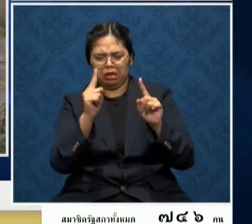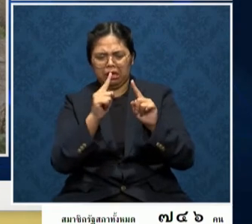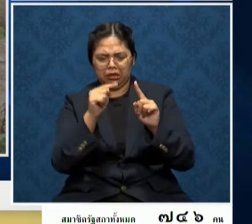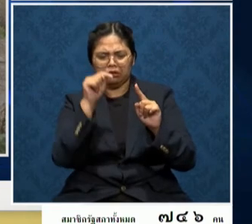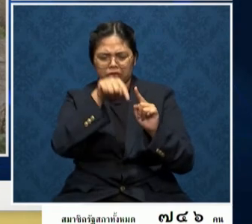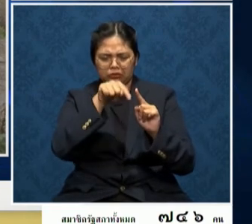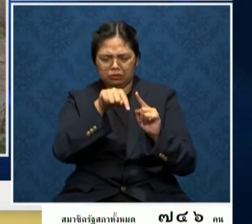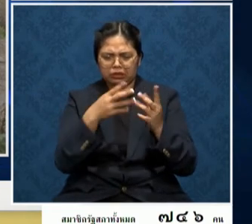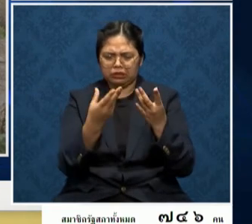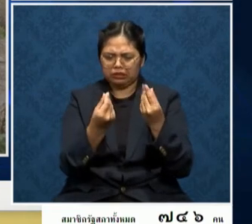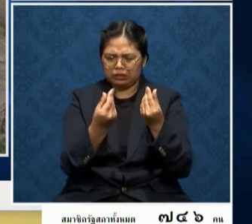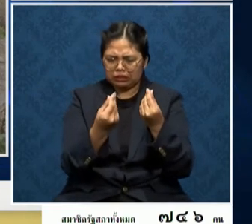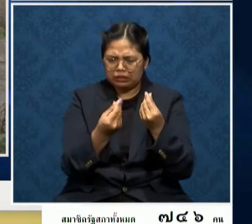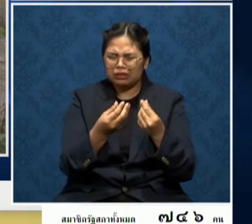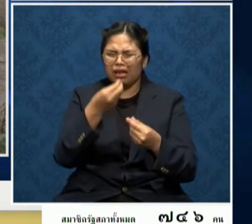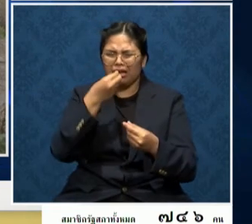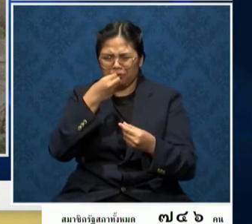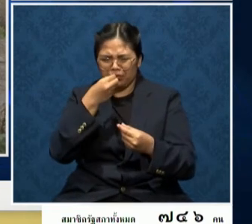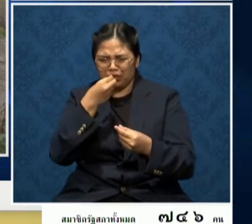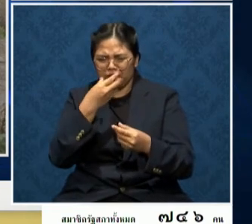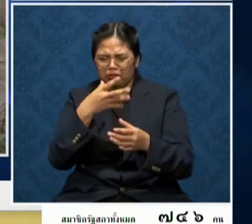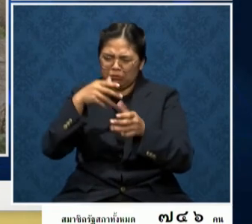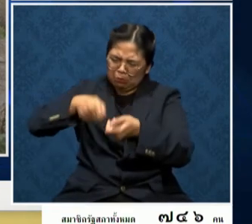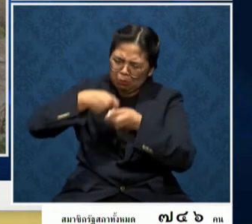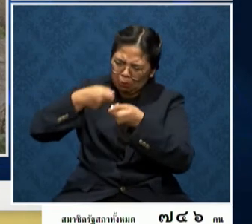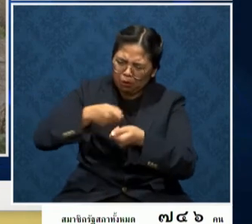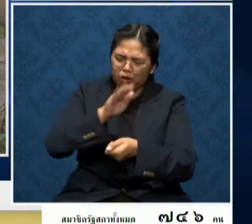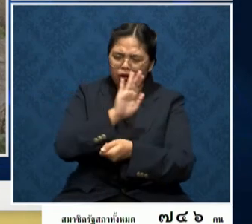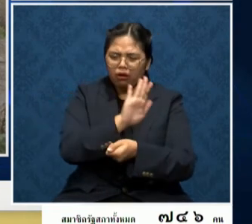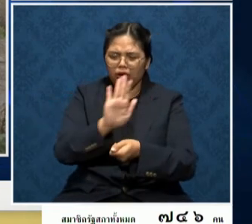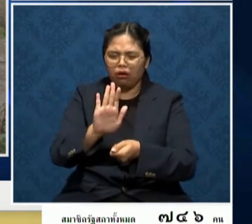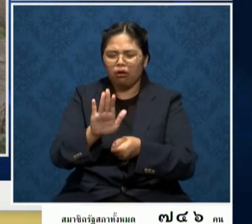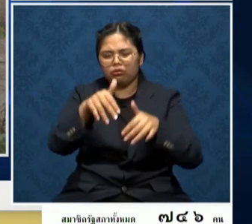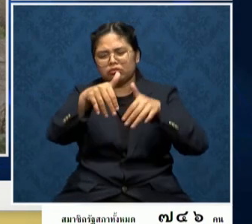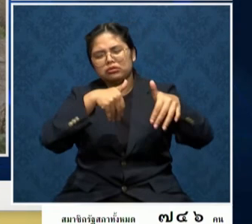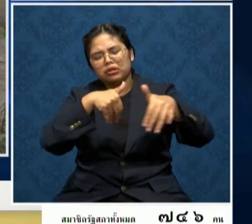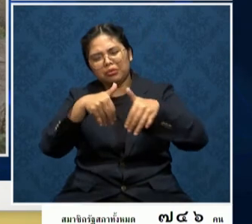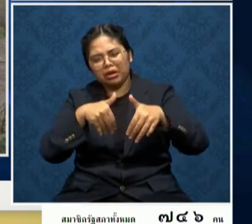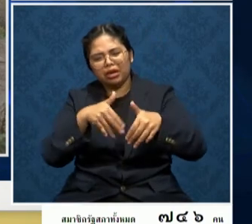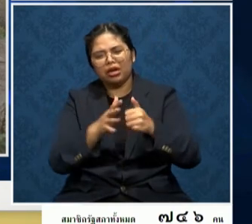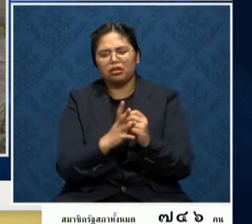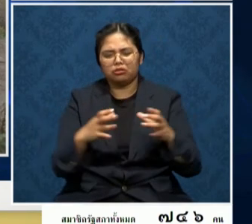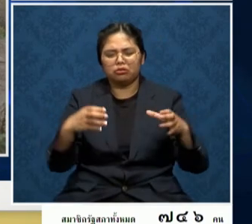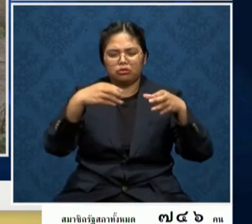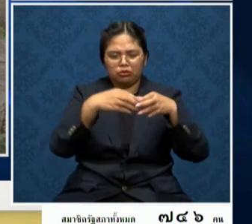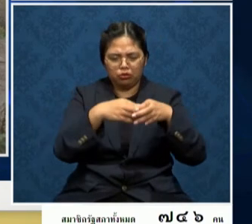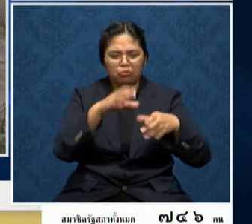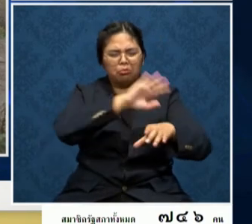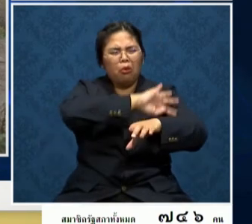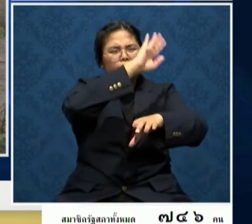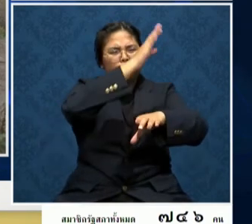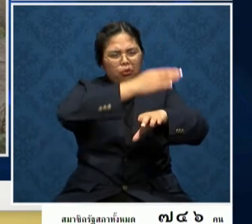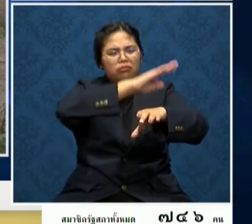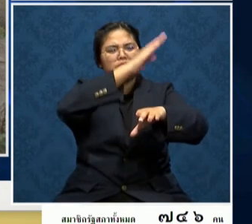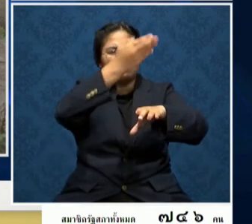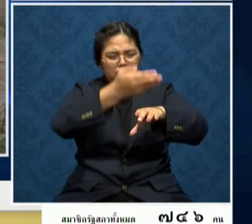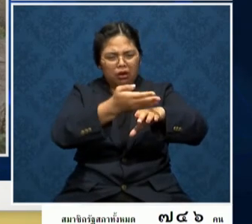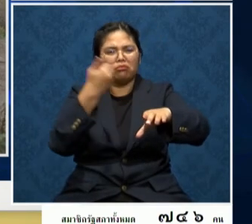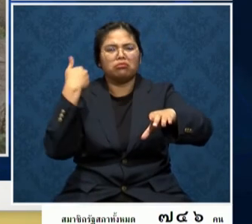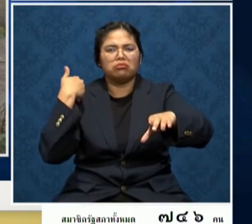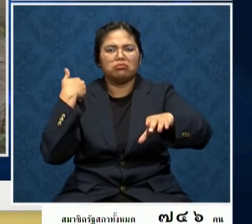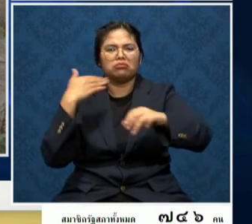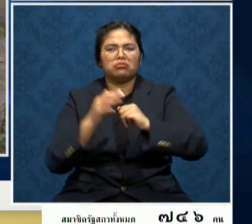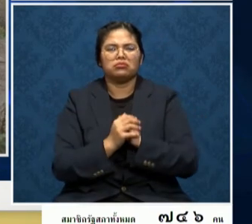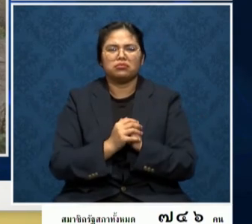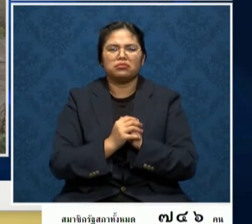เป็นที่ดินทำกินของชาวบ้านซึ่งส่วนหนึ่งเป็นที่ดินทำกินของกลุ่มชาติพันธุ์บนพื้นที่สูงนะครับท่านประธาน